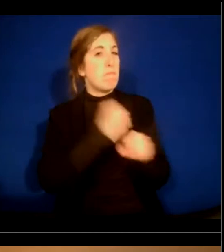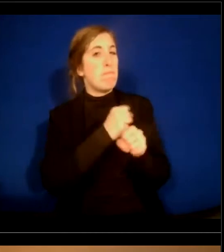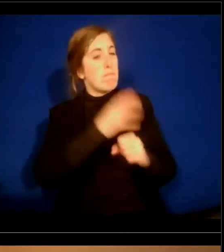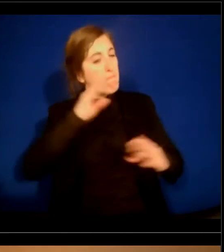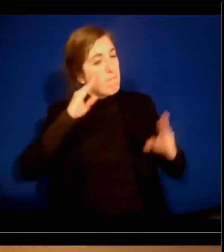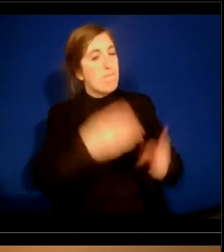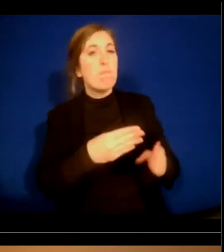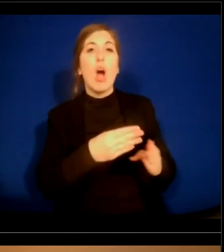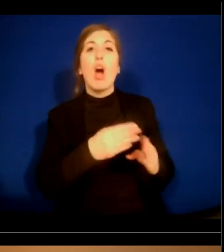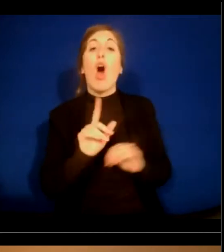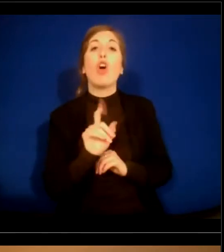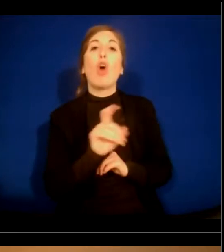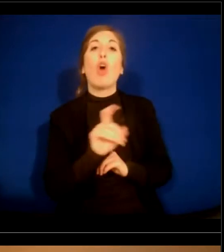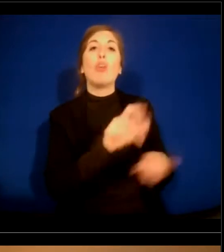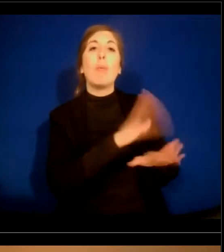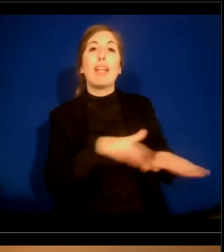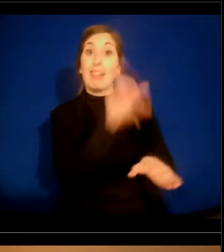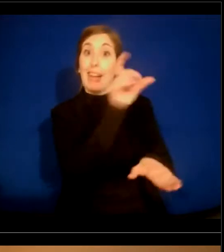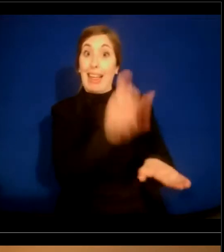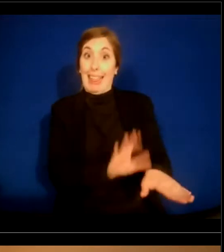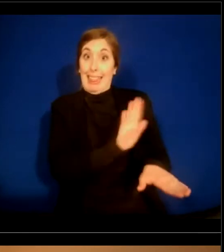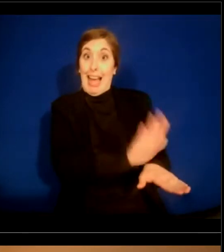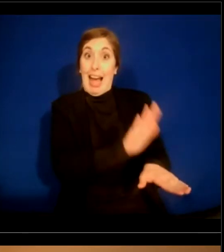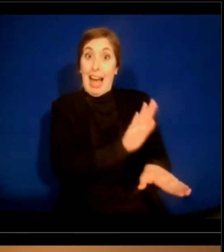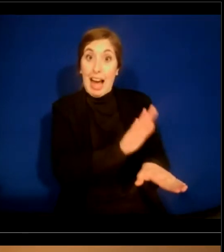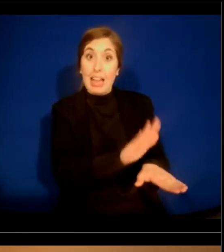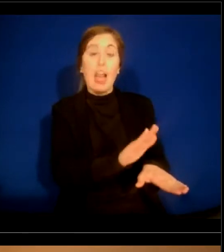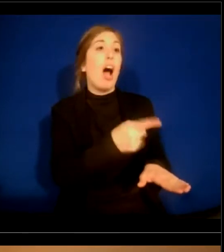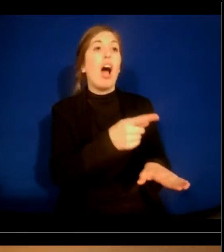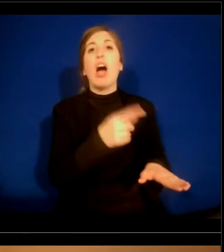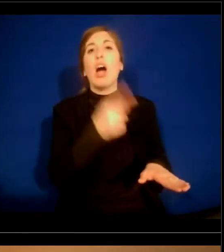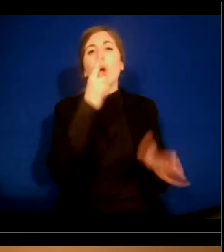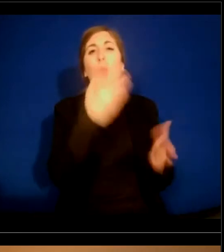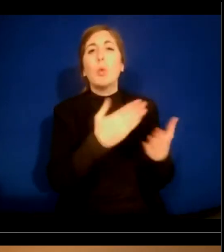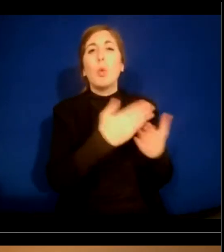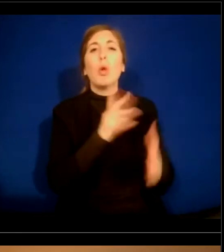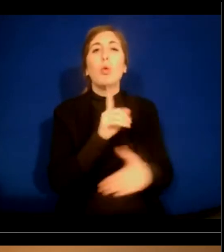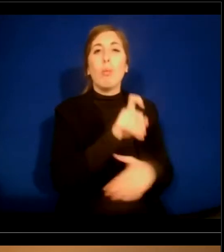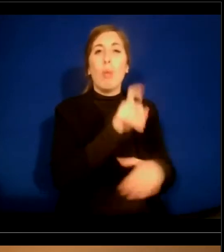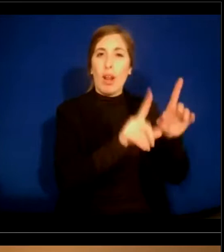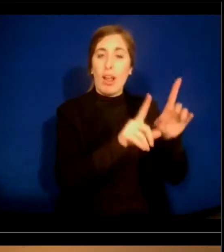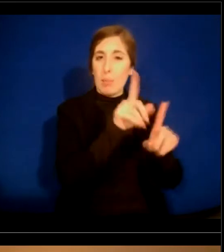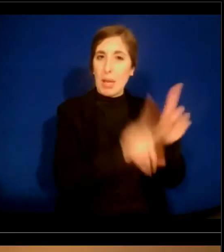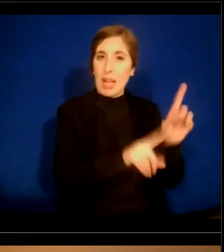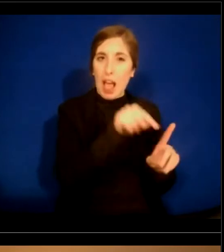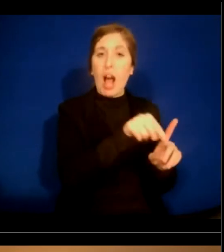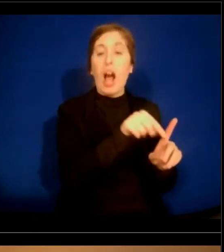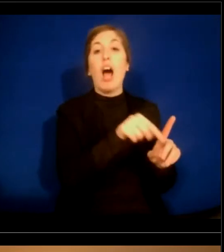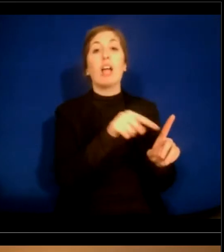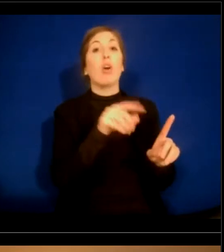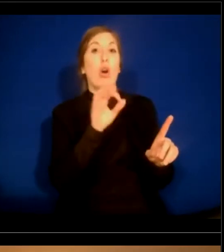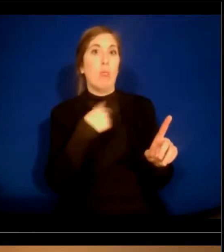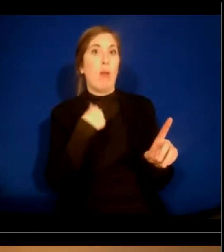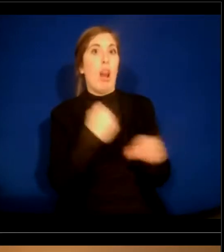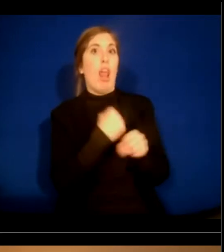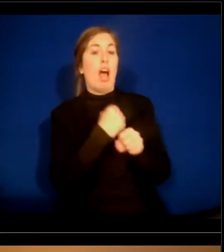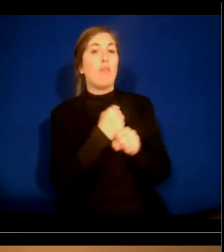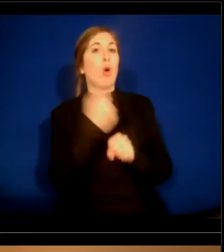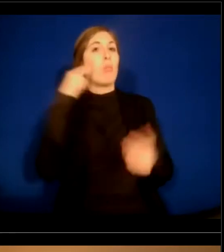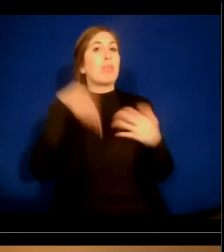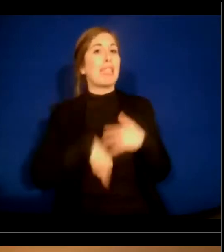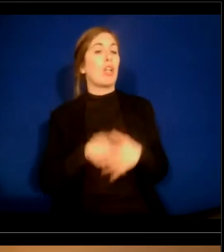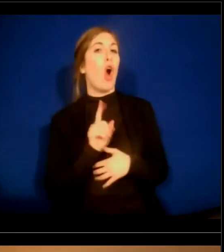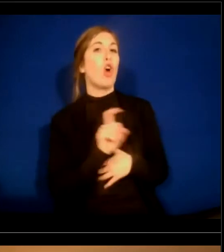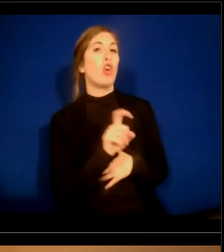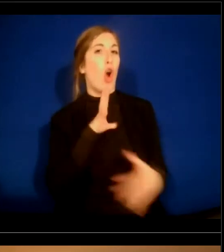in Italia, a partire dall'Istituto dei Tumori di Milano, a San Matteo di Pavia, in cui io lavoro come psiconcologo. E, insomma,